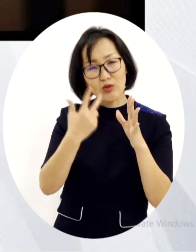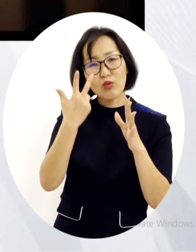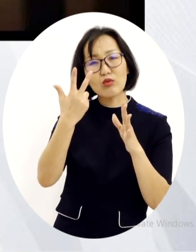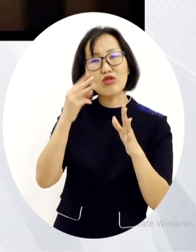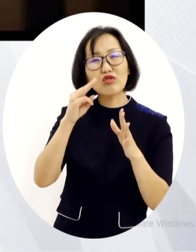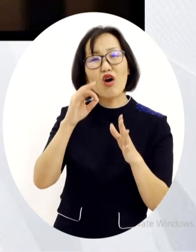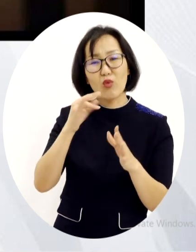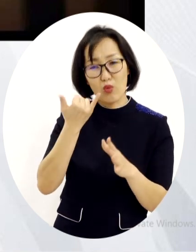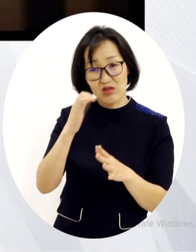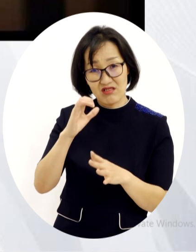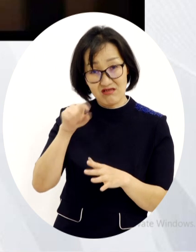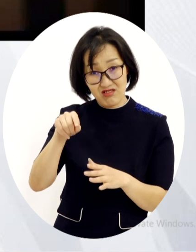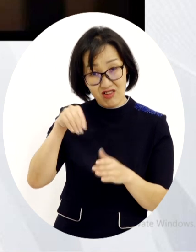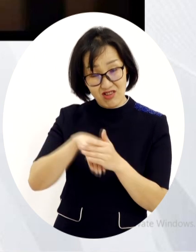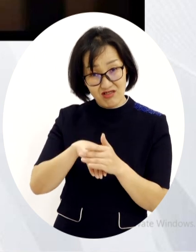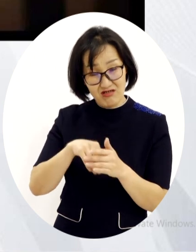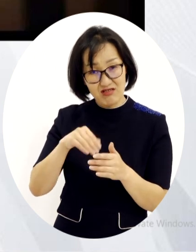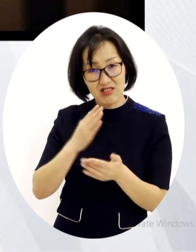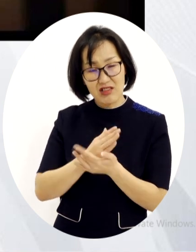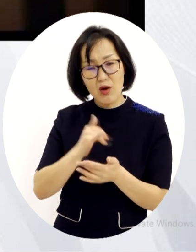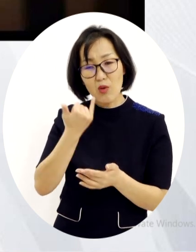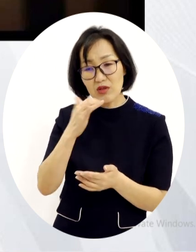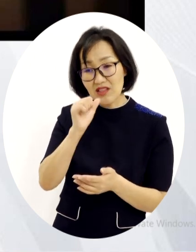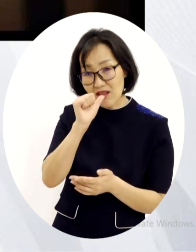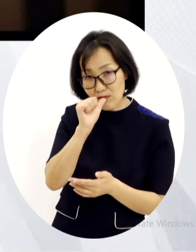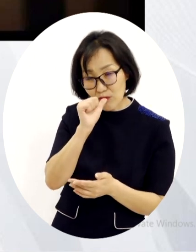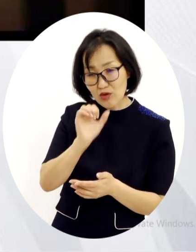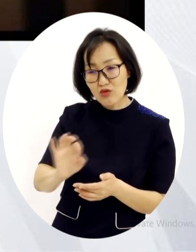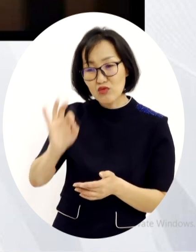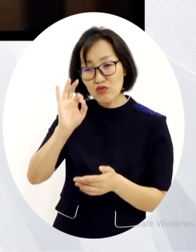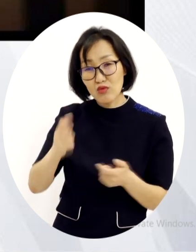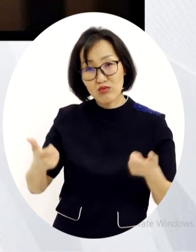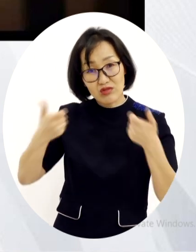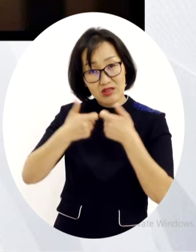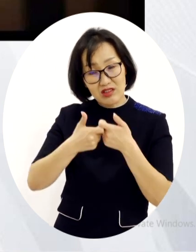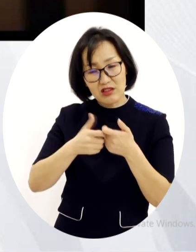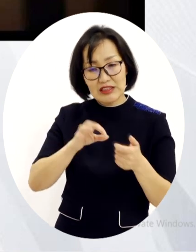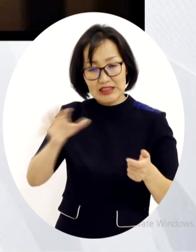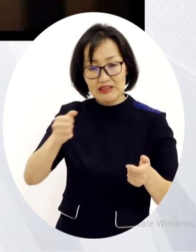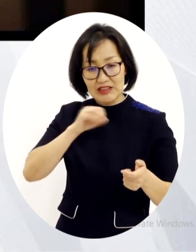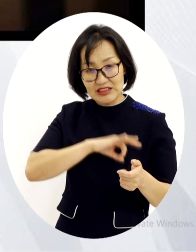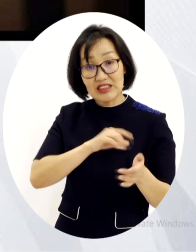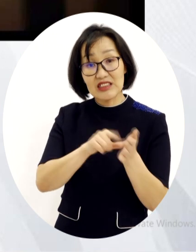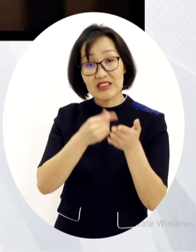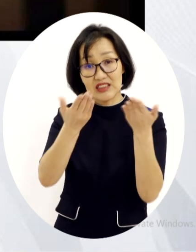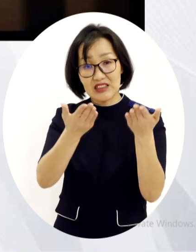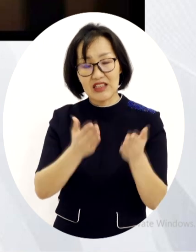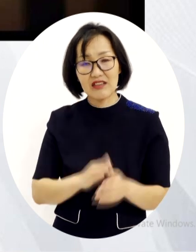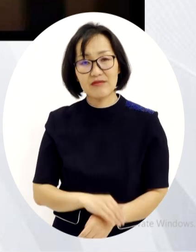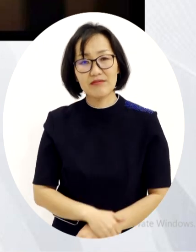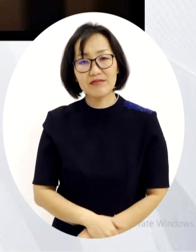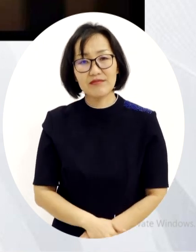10.3 тонн ус алддаг байна. Иймээс усаа хэмнэж зөв зөвхөстэй хэрэглэж хэвшцгээе.